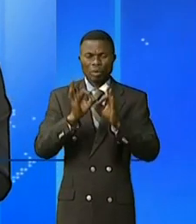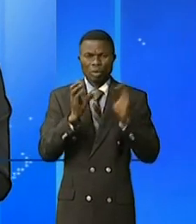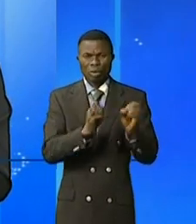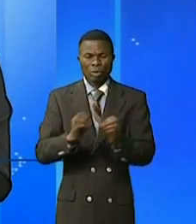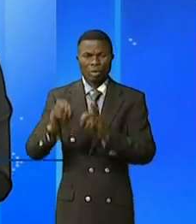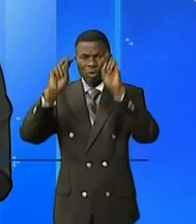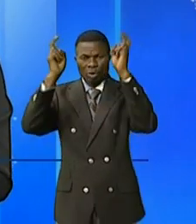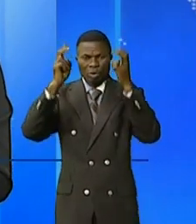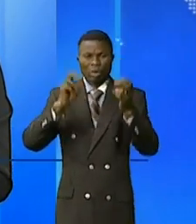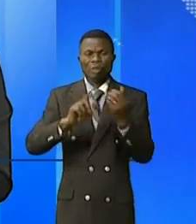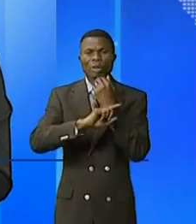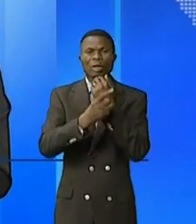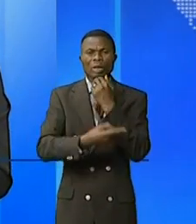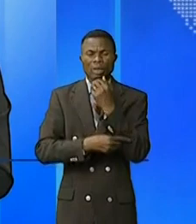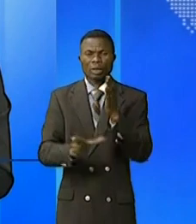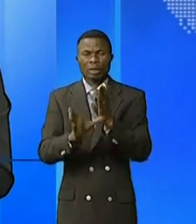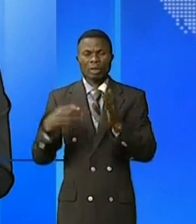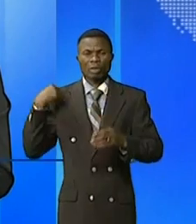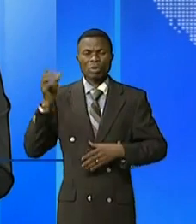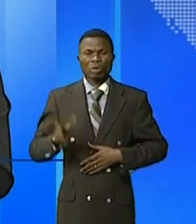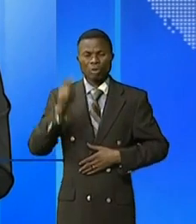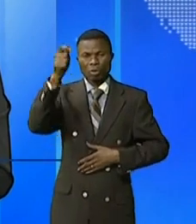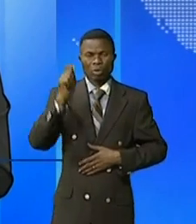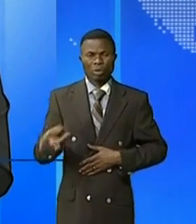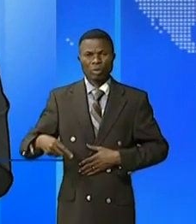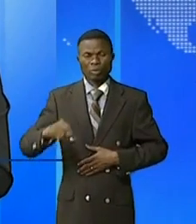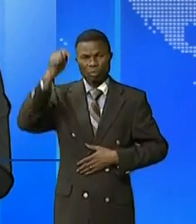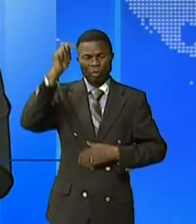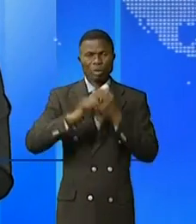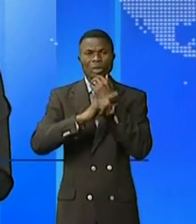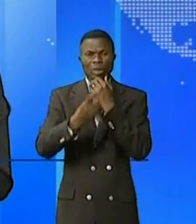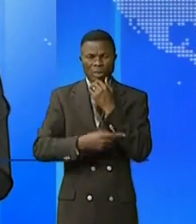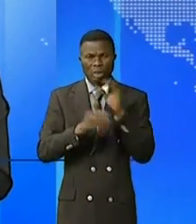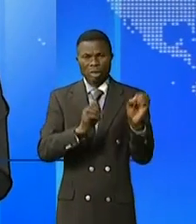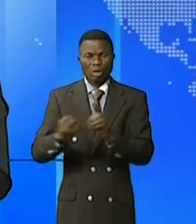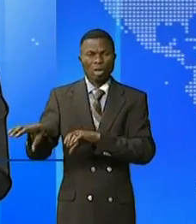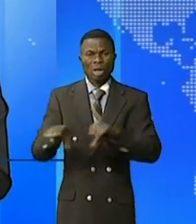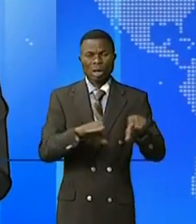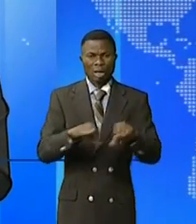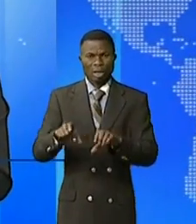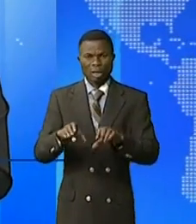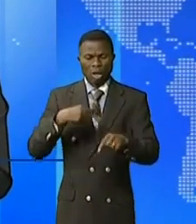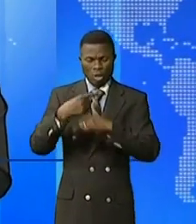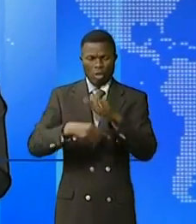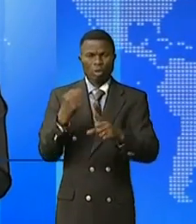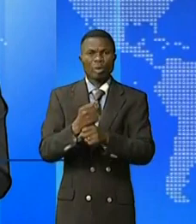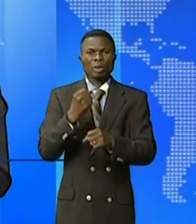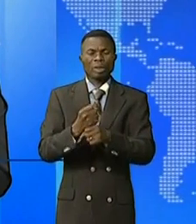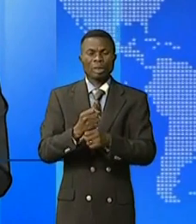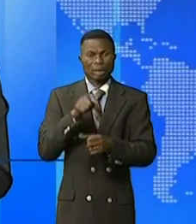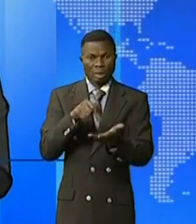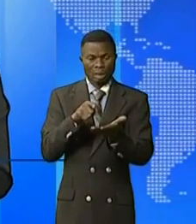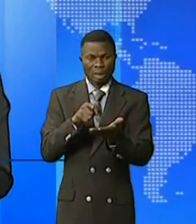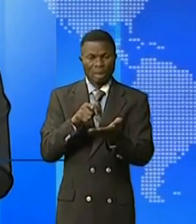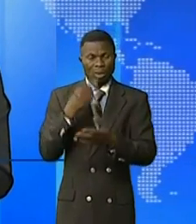dans la ville de Goma. Le vice-gouverneur militaire de la province du Nord Kivu a présidé la cérémonie du début des travaux auxquels prennent